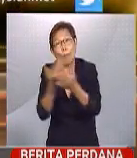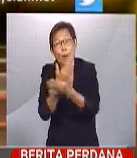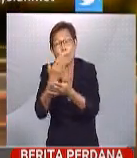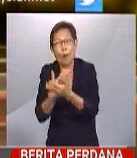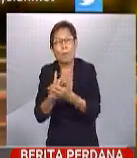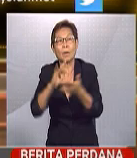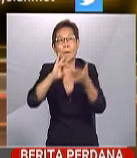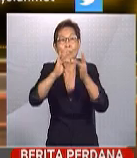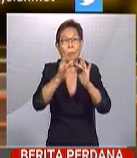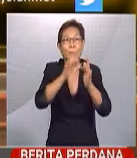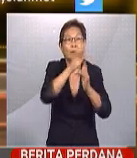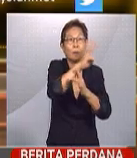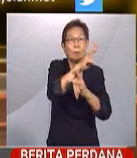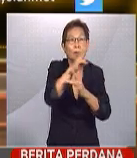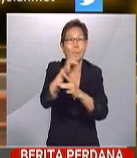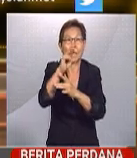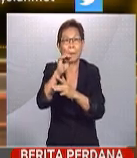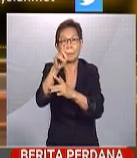laman sesawang kami di